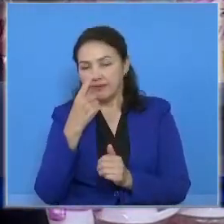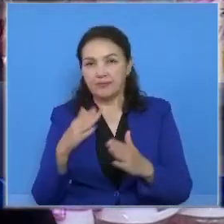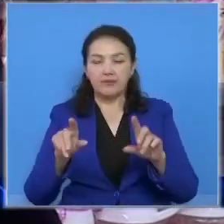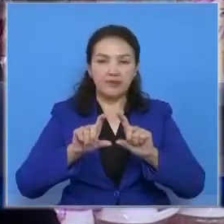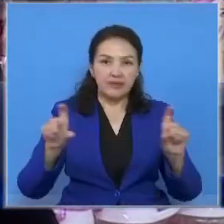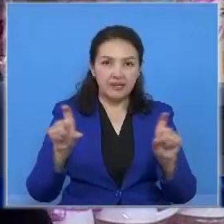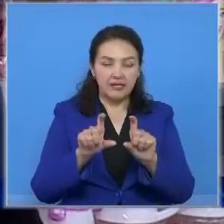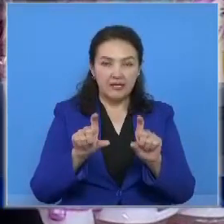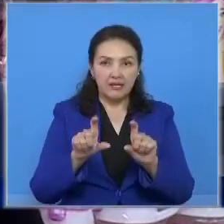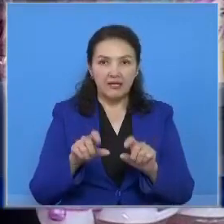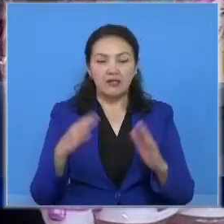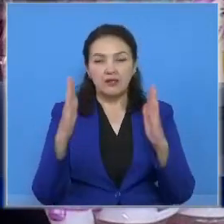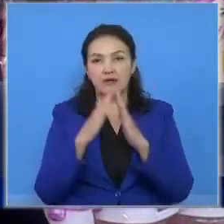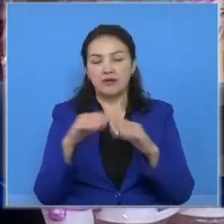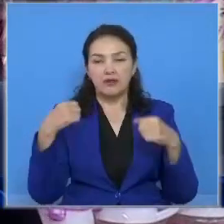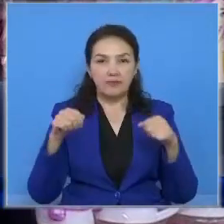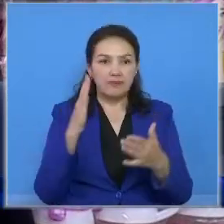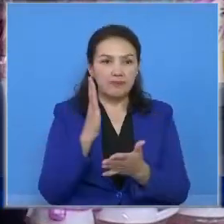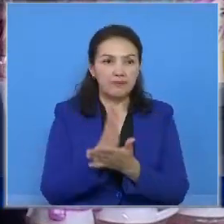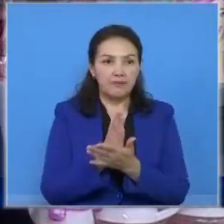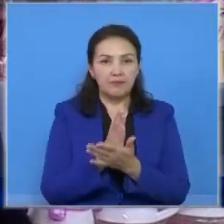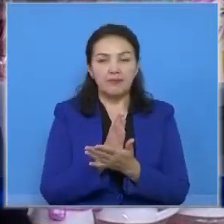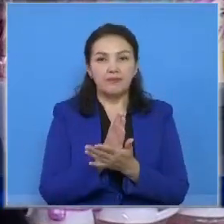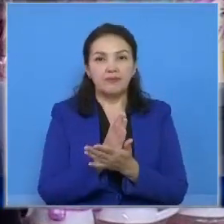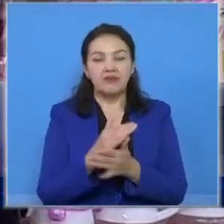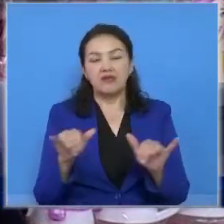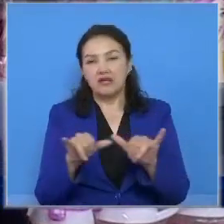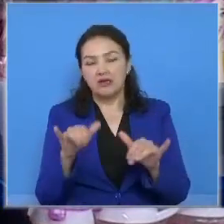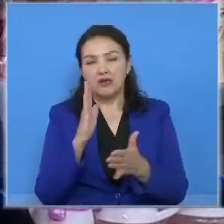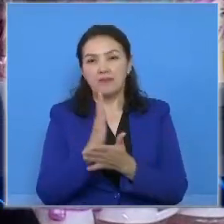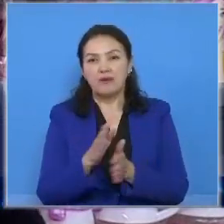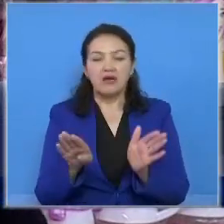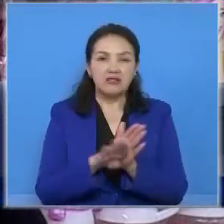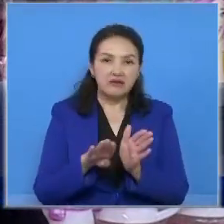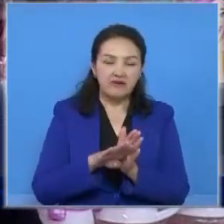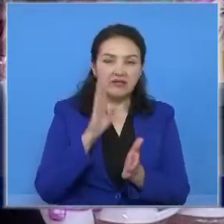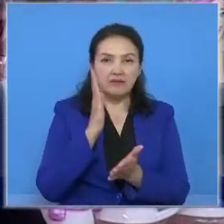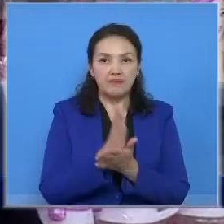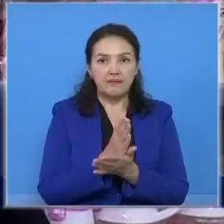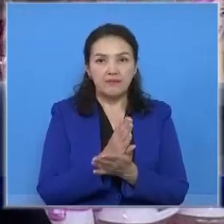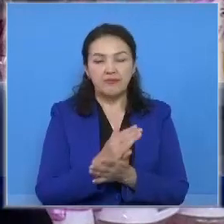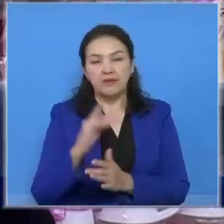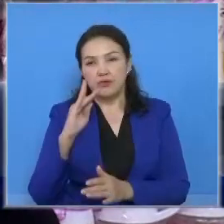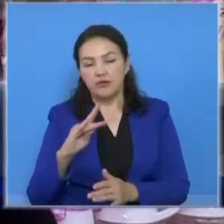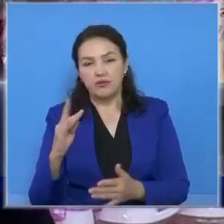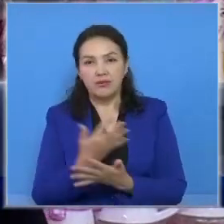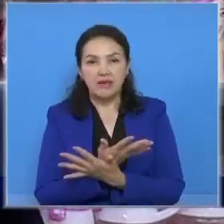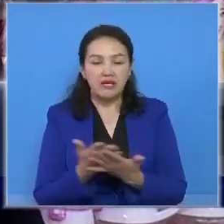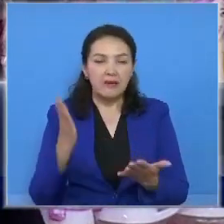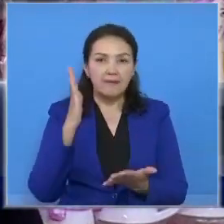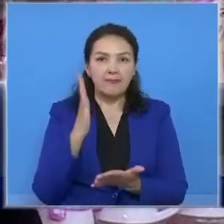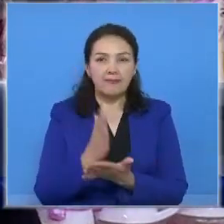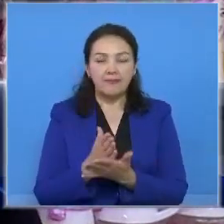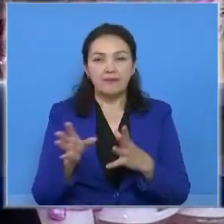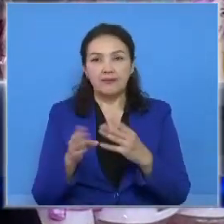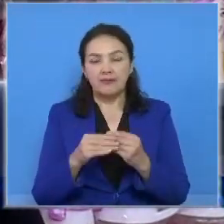дүкенімізде үйге арналған тауарлар да бар, жиһаздар, дивандар, комодтар неше түрлі, және сонымен